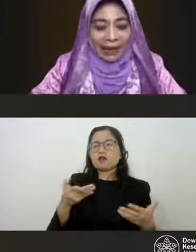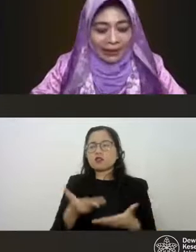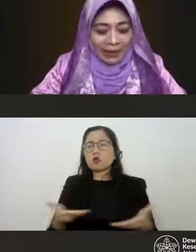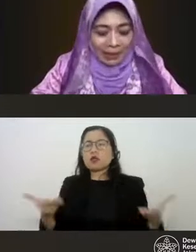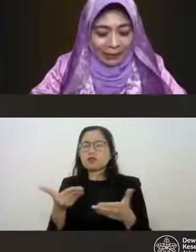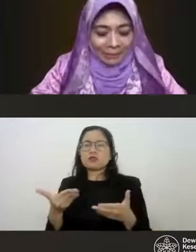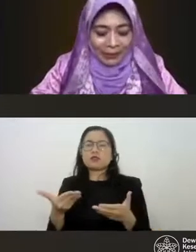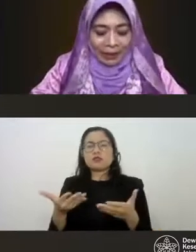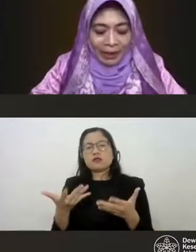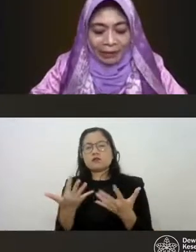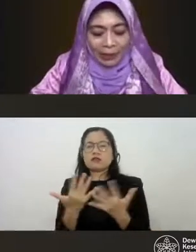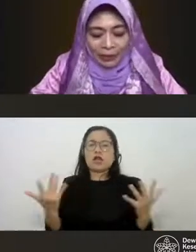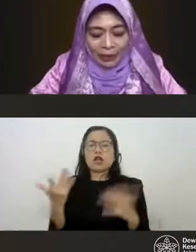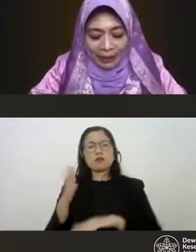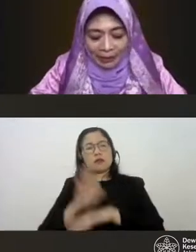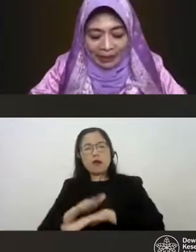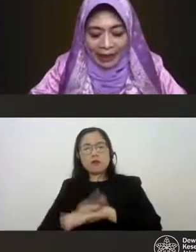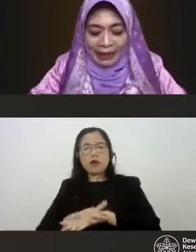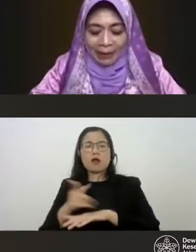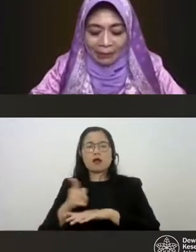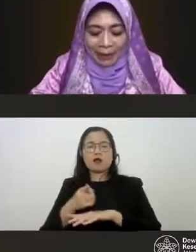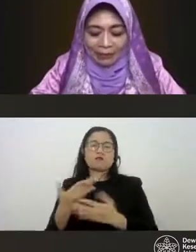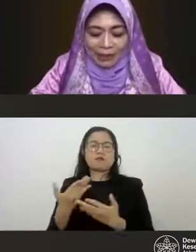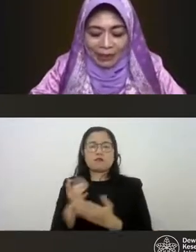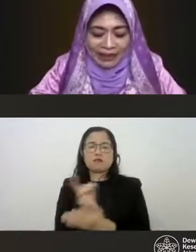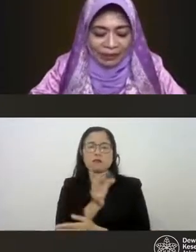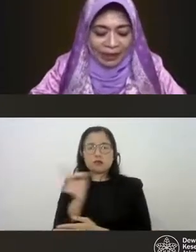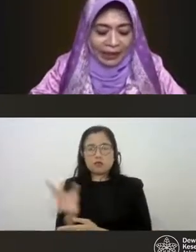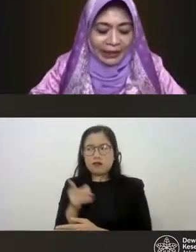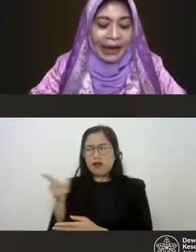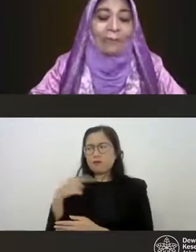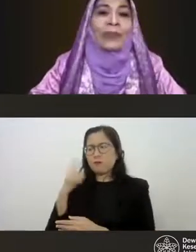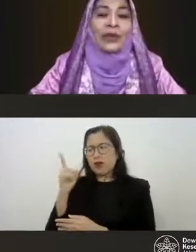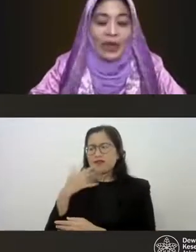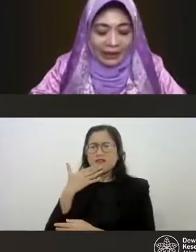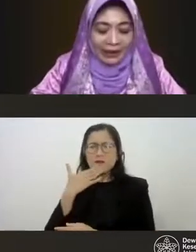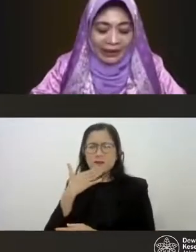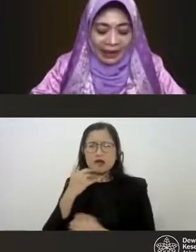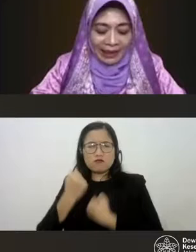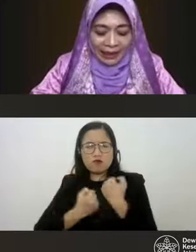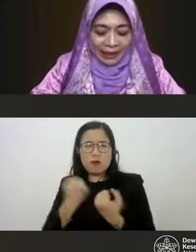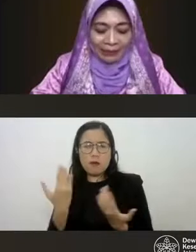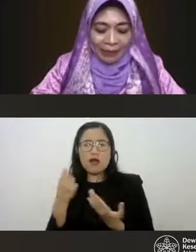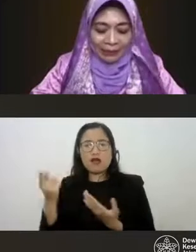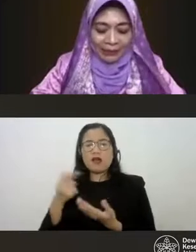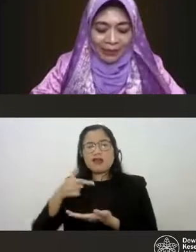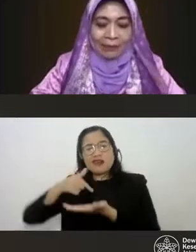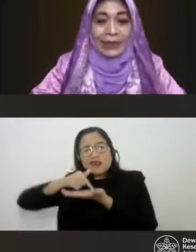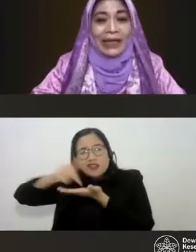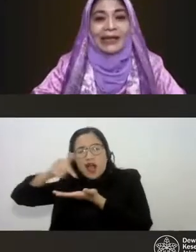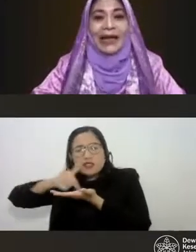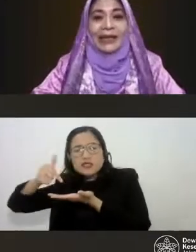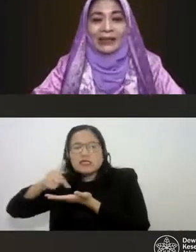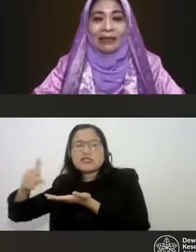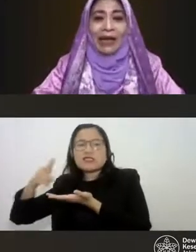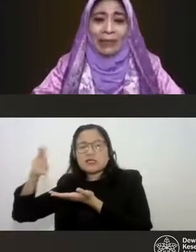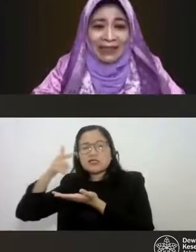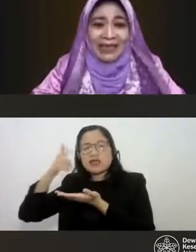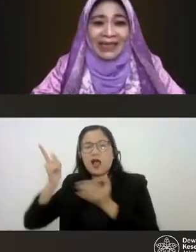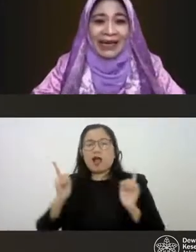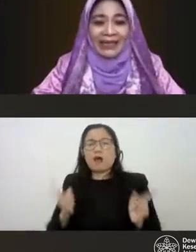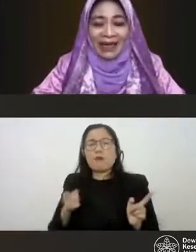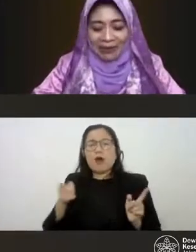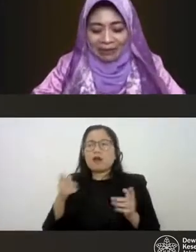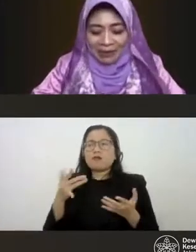dan berkeadaban. Menurut hemat saya, hal yang paling mungkin dilakukan adalah penguatan literasi agama. Pertanyaannya, apa